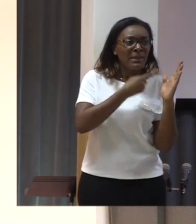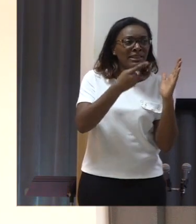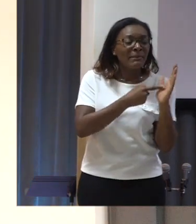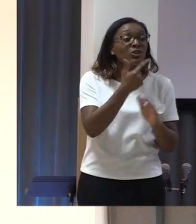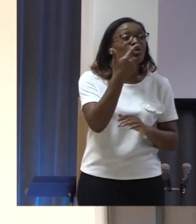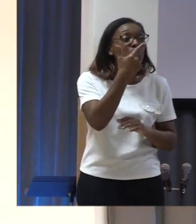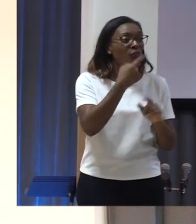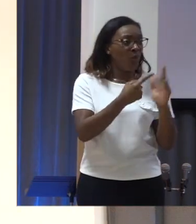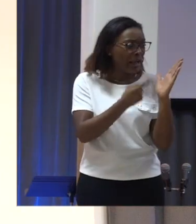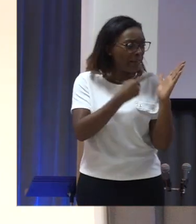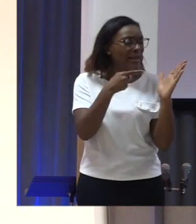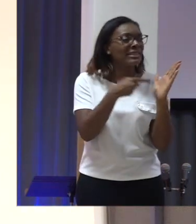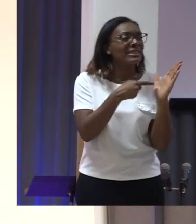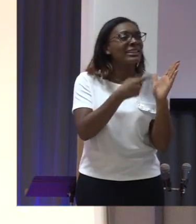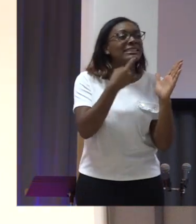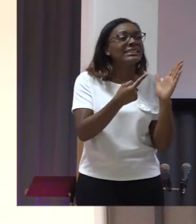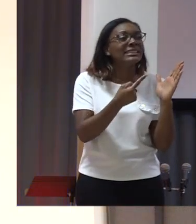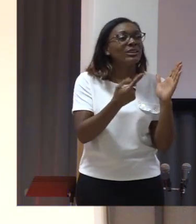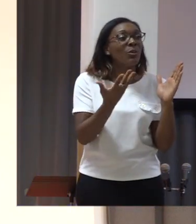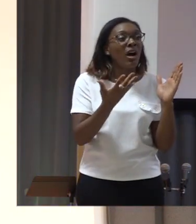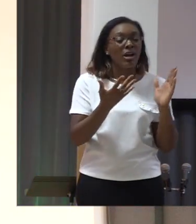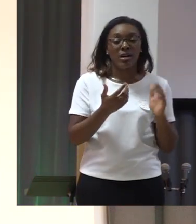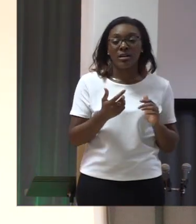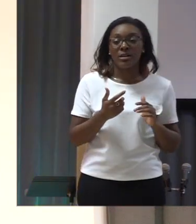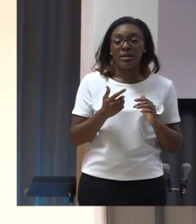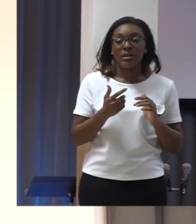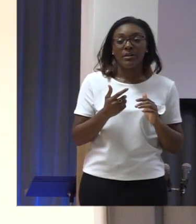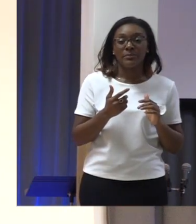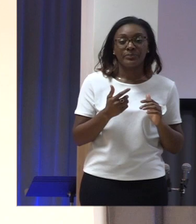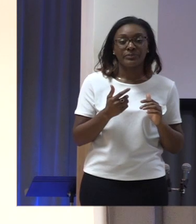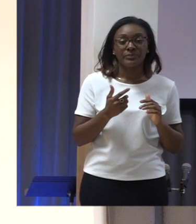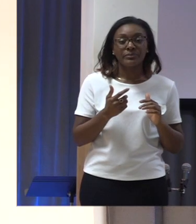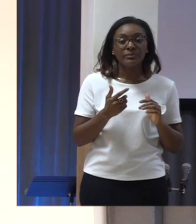fois, le terme désigné pour marcher,